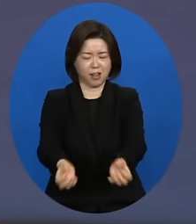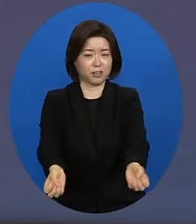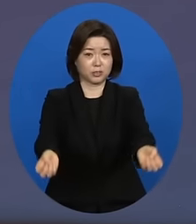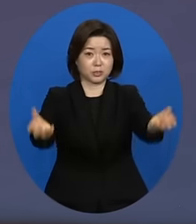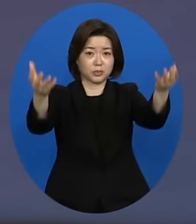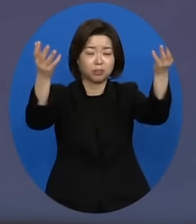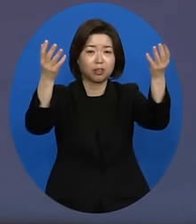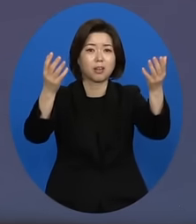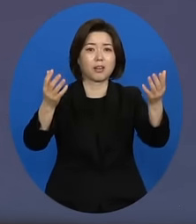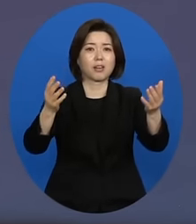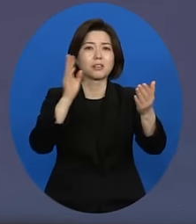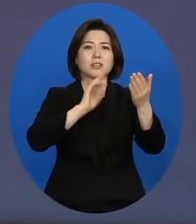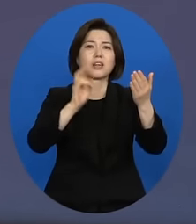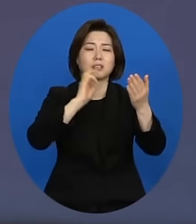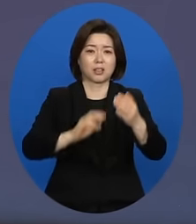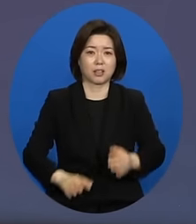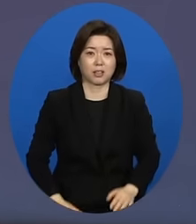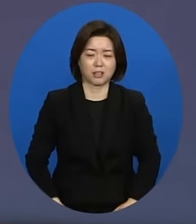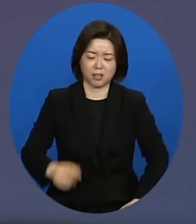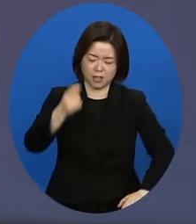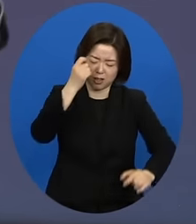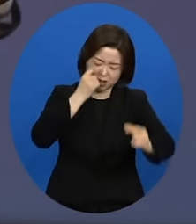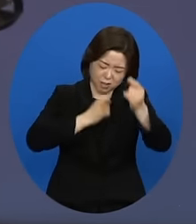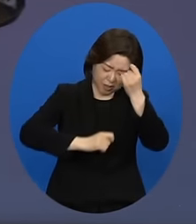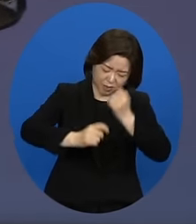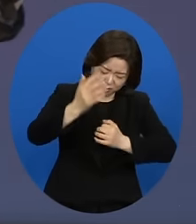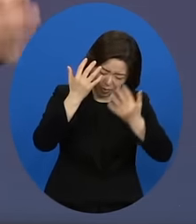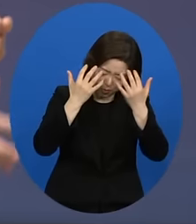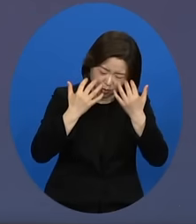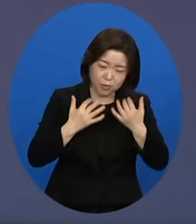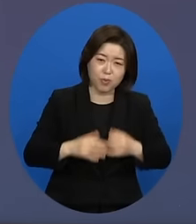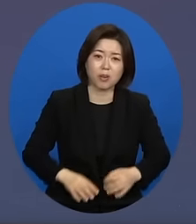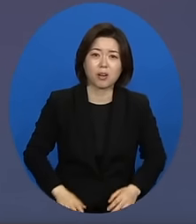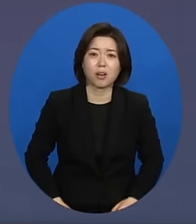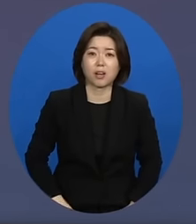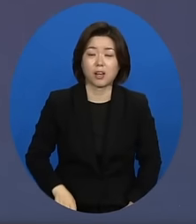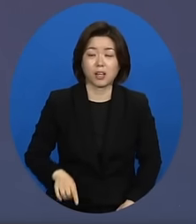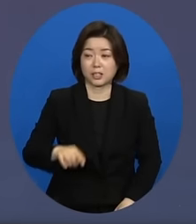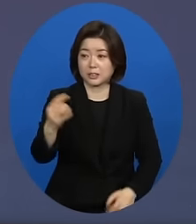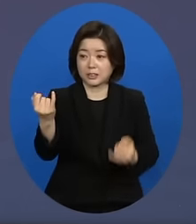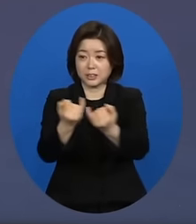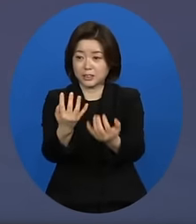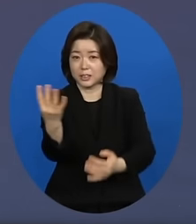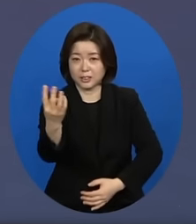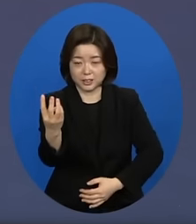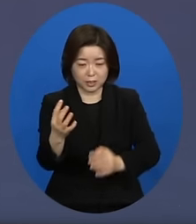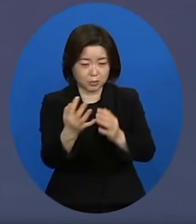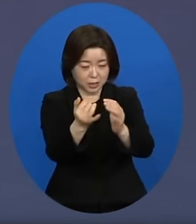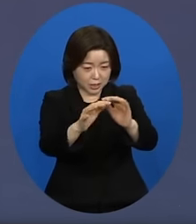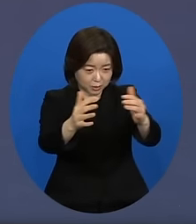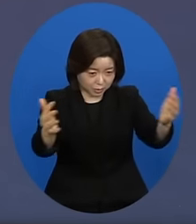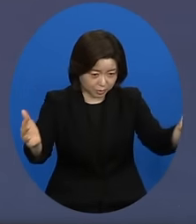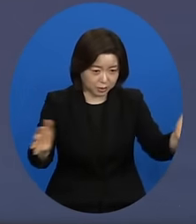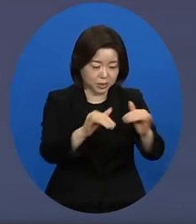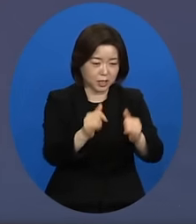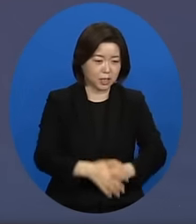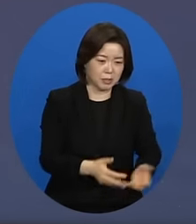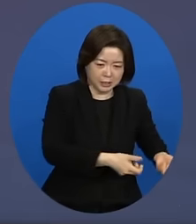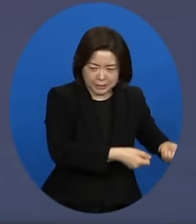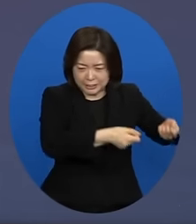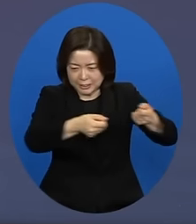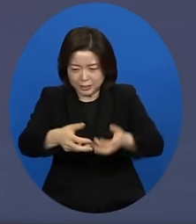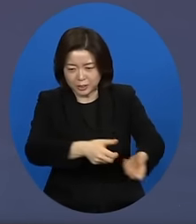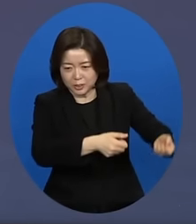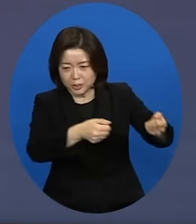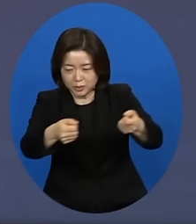얼마나 제가 울었는지 몰라요. 그분들이 차에다가 짐을 실어주고 저는 집으로 돌아가는데 딸이